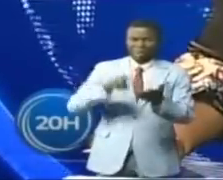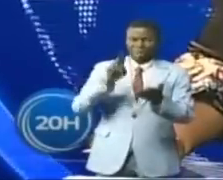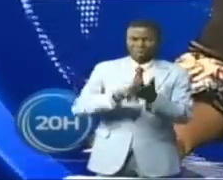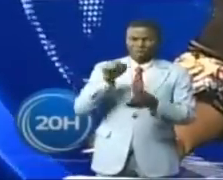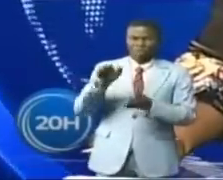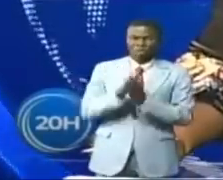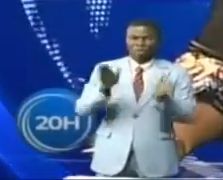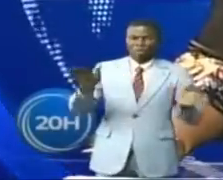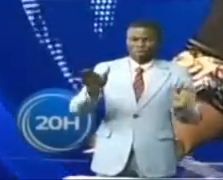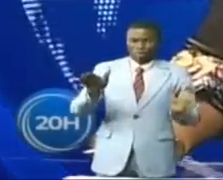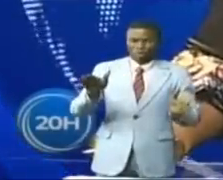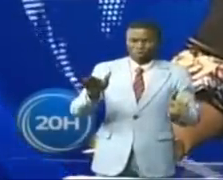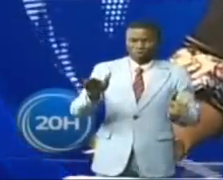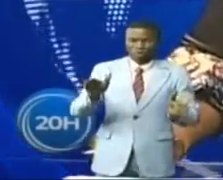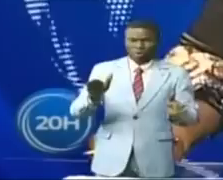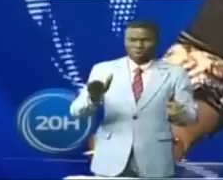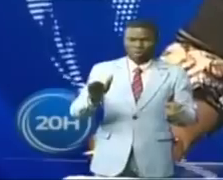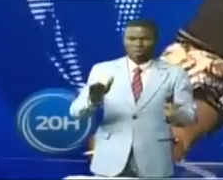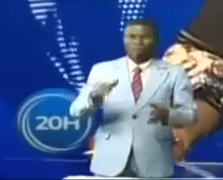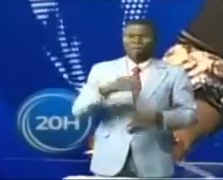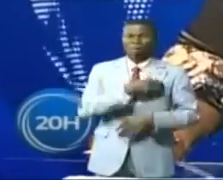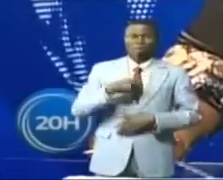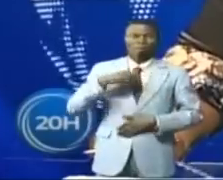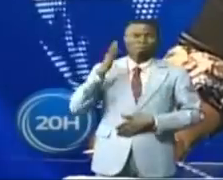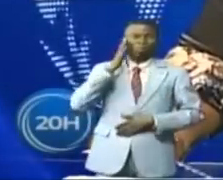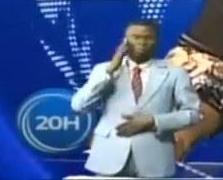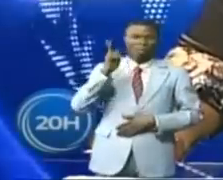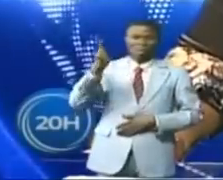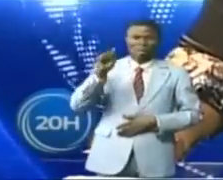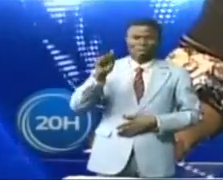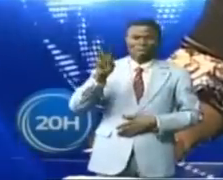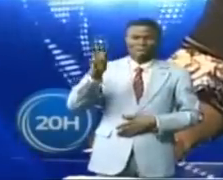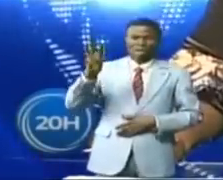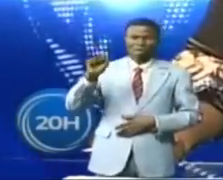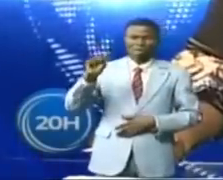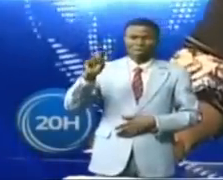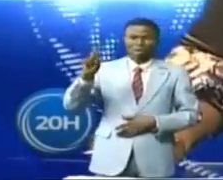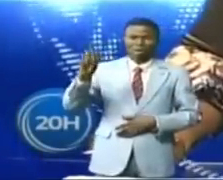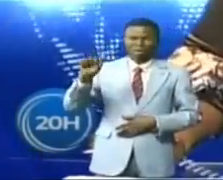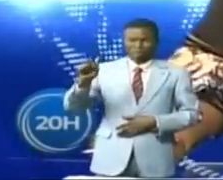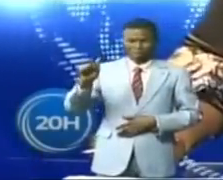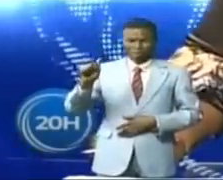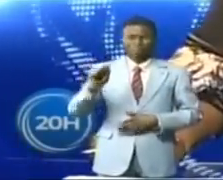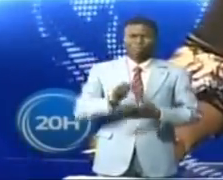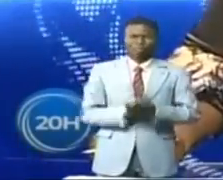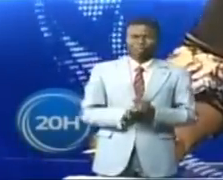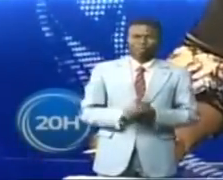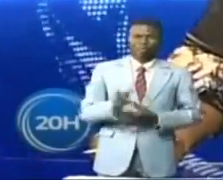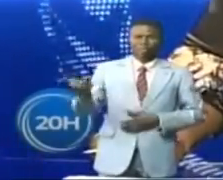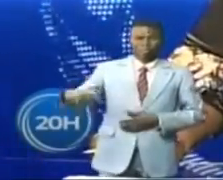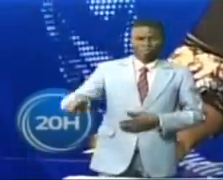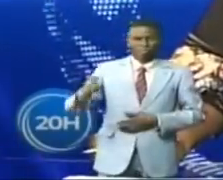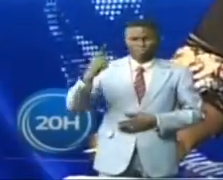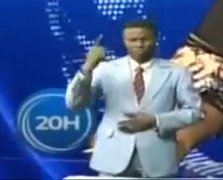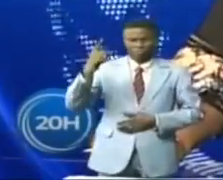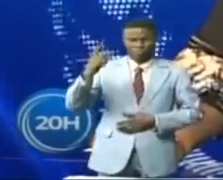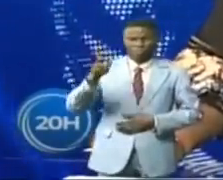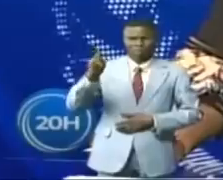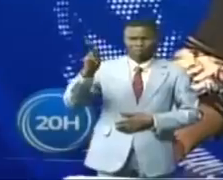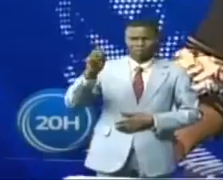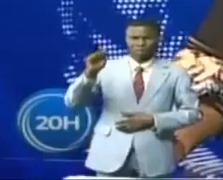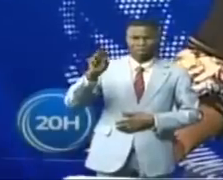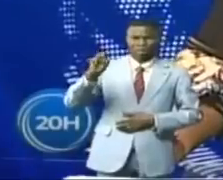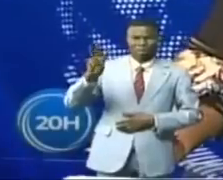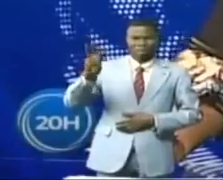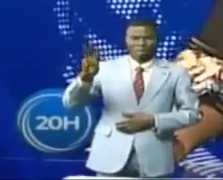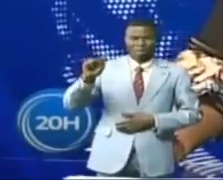directeur général Marie Kawanda Jeanne Blandine. Une province camois des